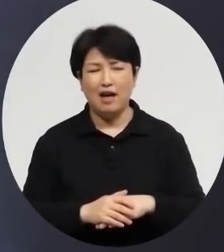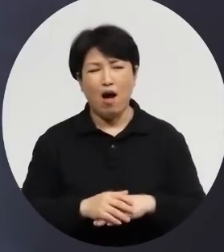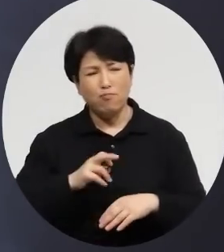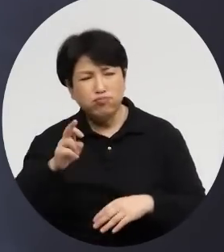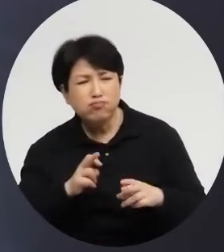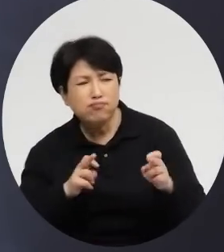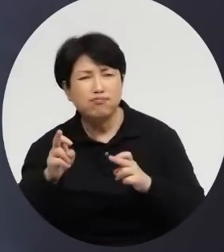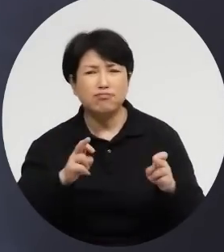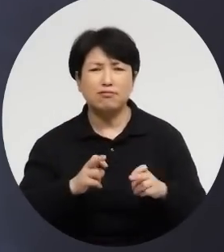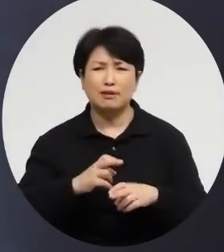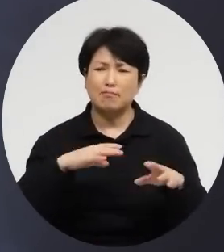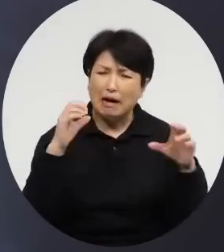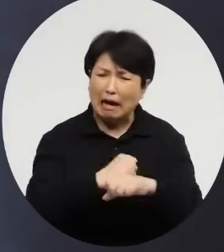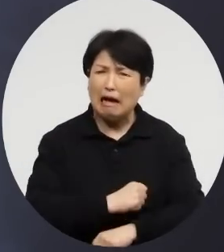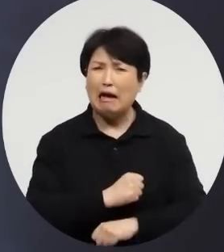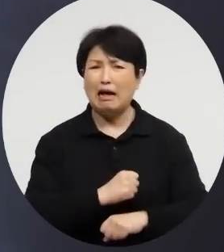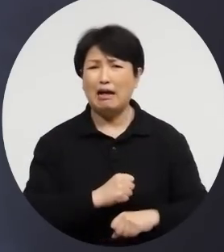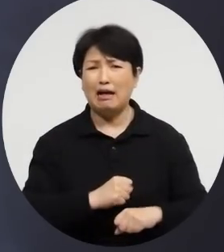또 망해가지고 또